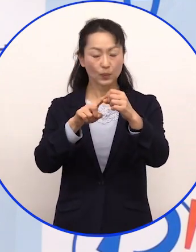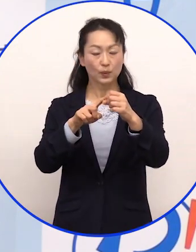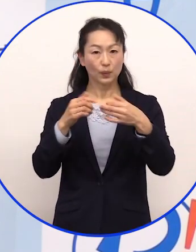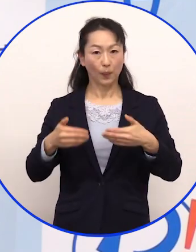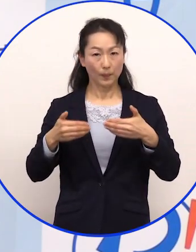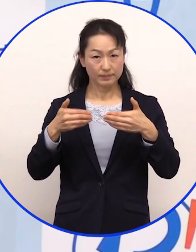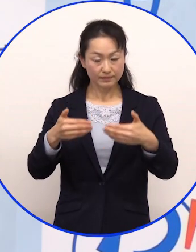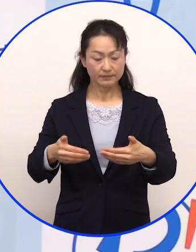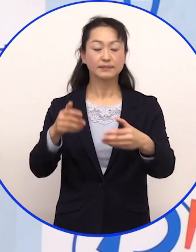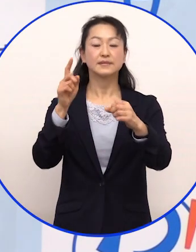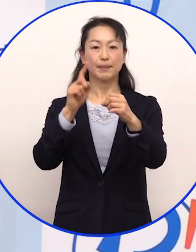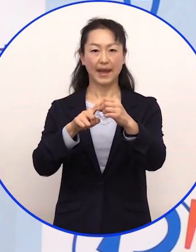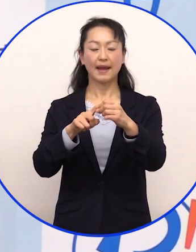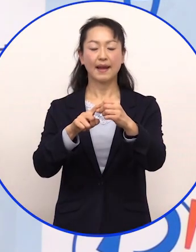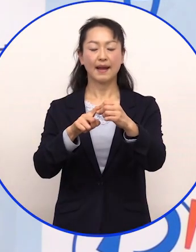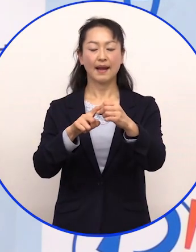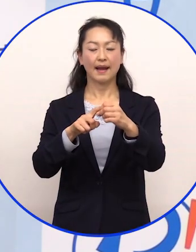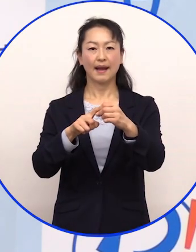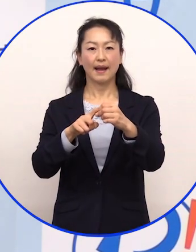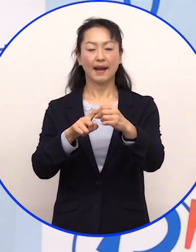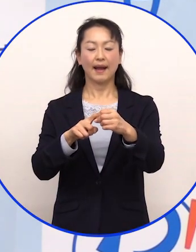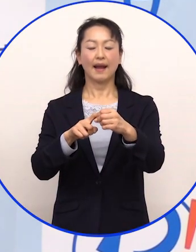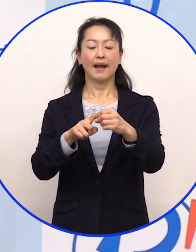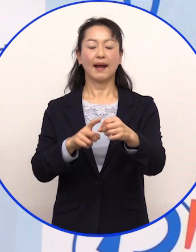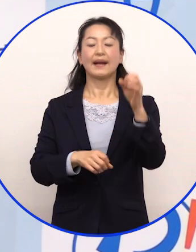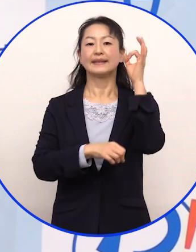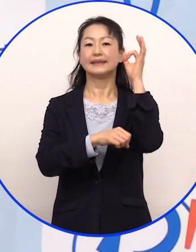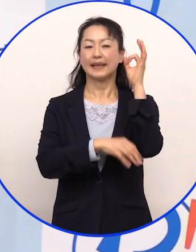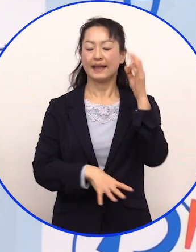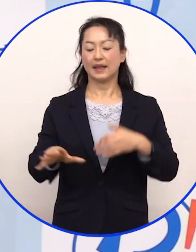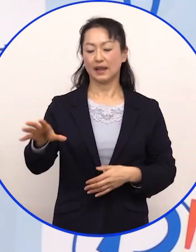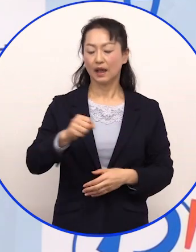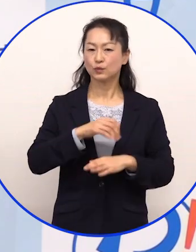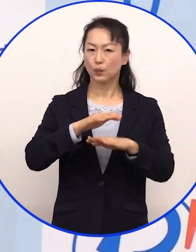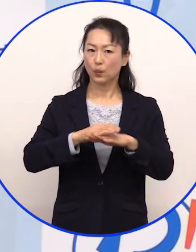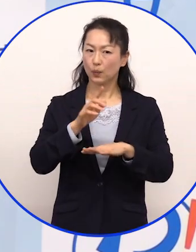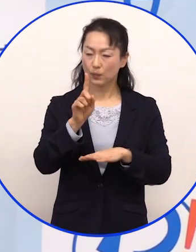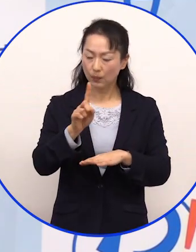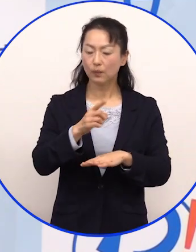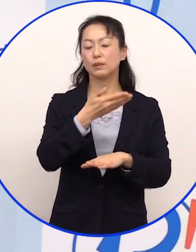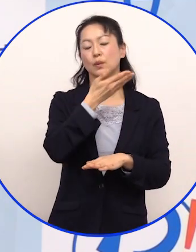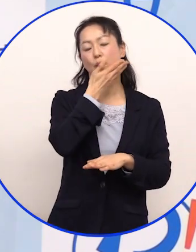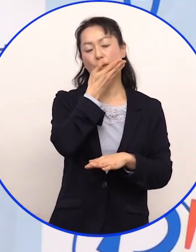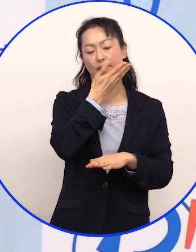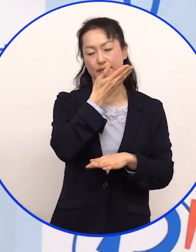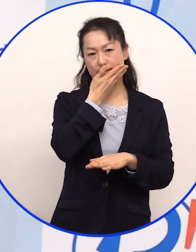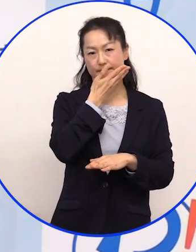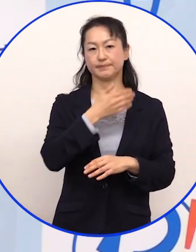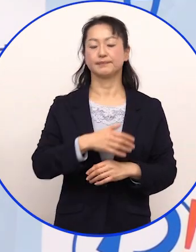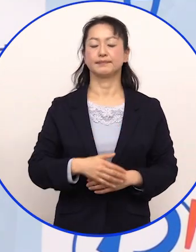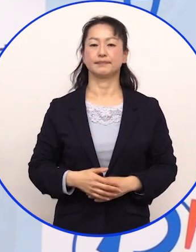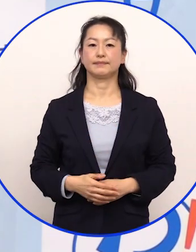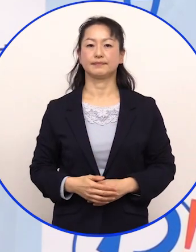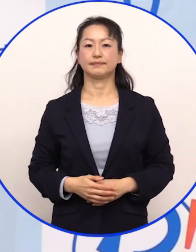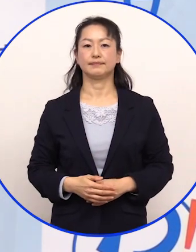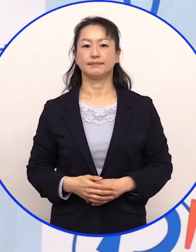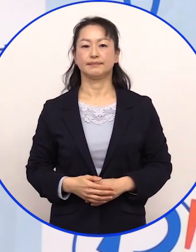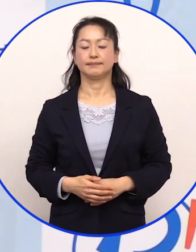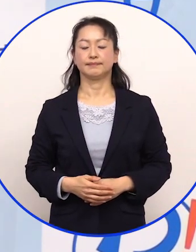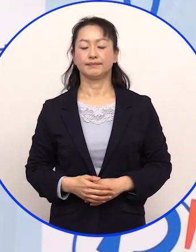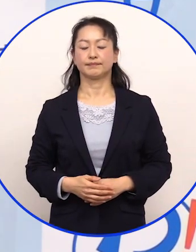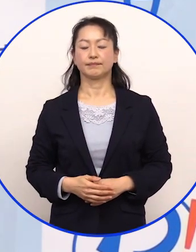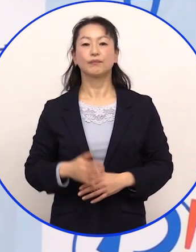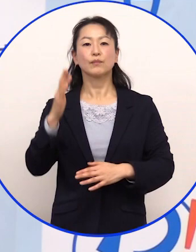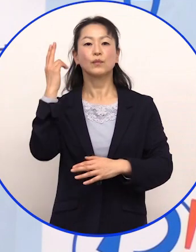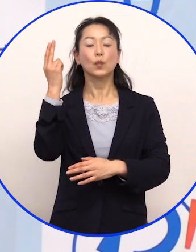く上ではいかに財源を確保していくのかという点も重要な課題です。都